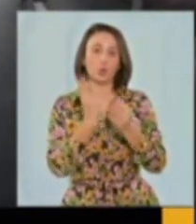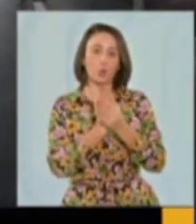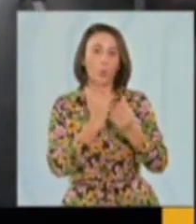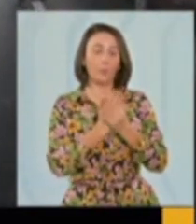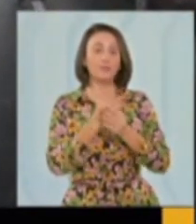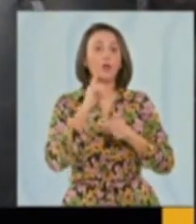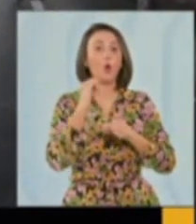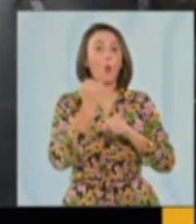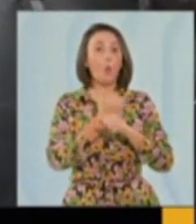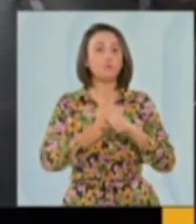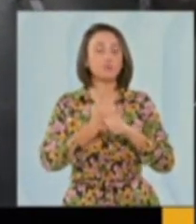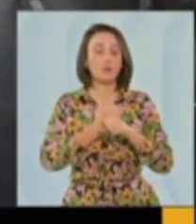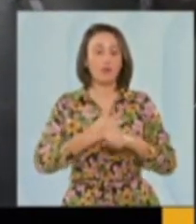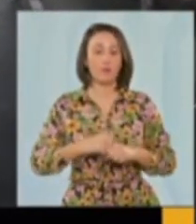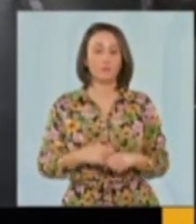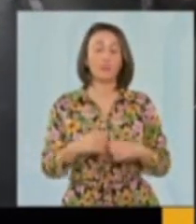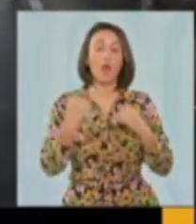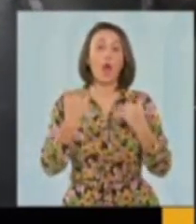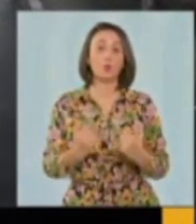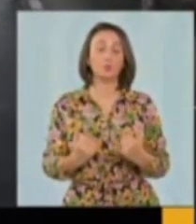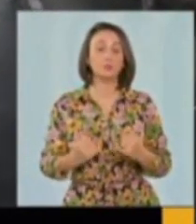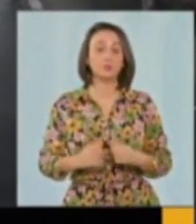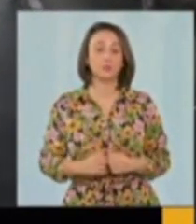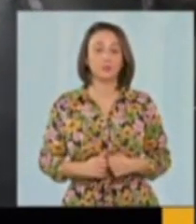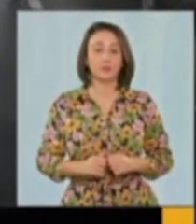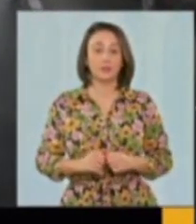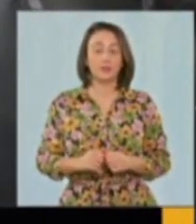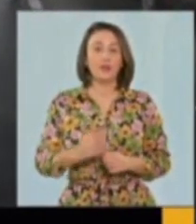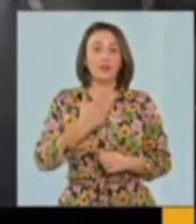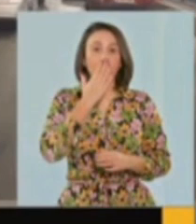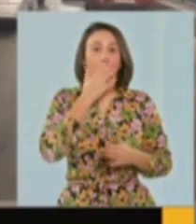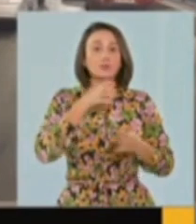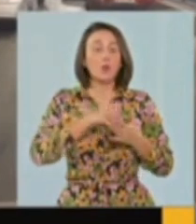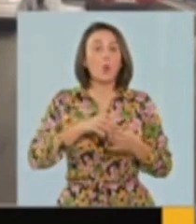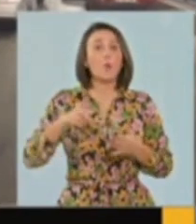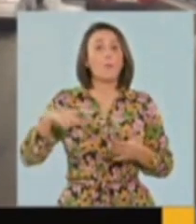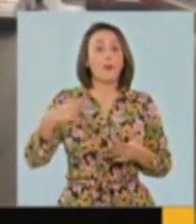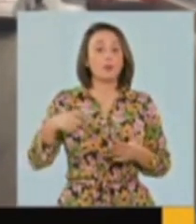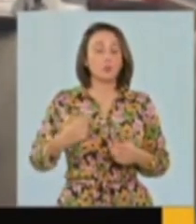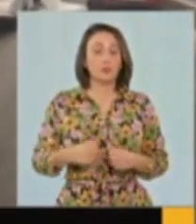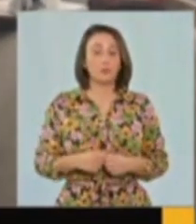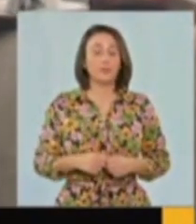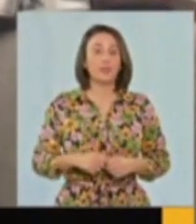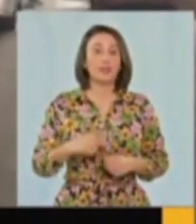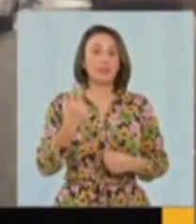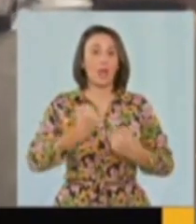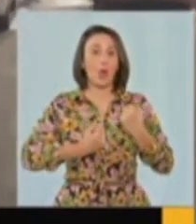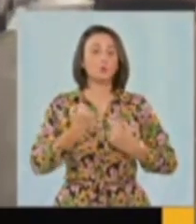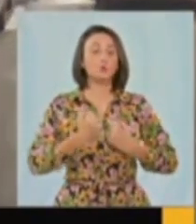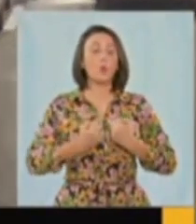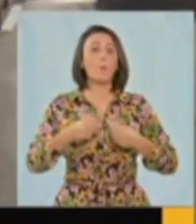de constatare. La acest moment, la fața locului, mai sunt